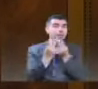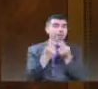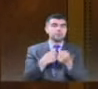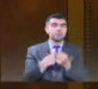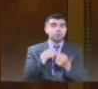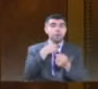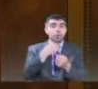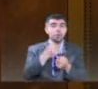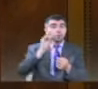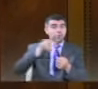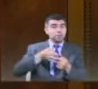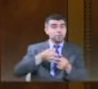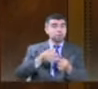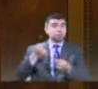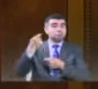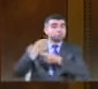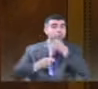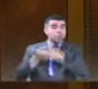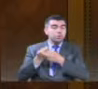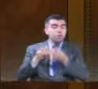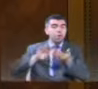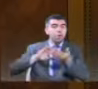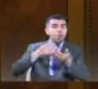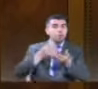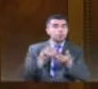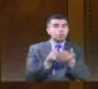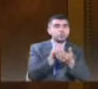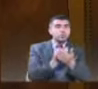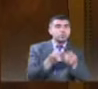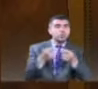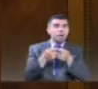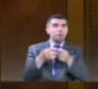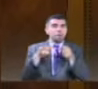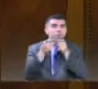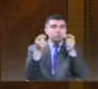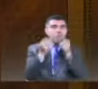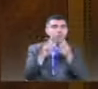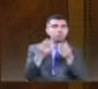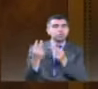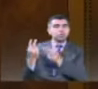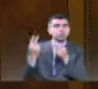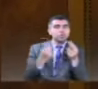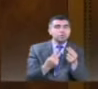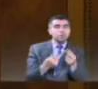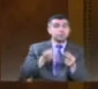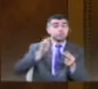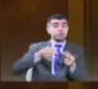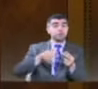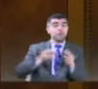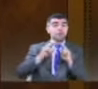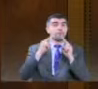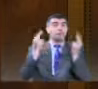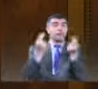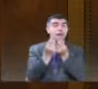إلى قوة الروابط الاقتصادية والتجارية وعملية الاستثمار بكيفية أصبحت مع هذه الدول